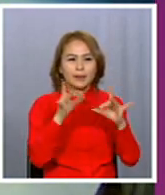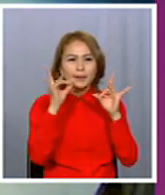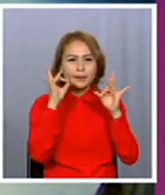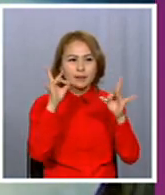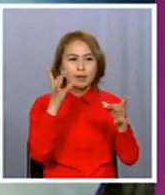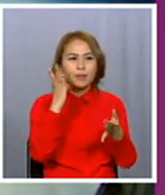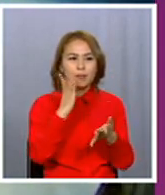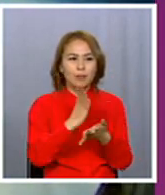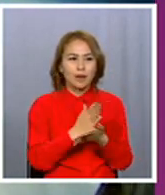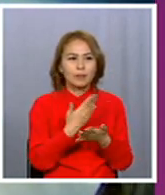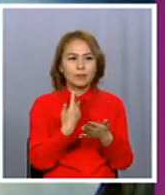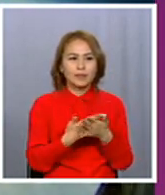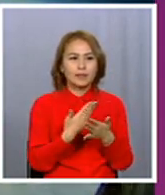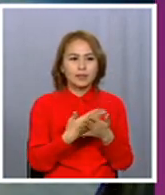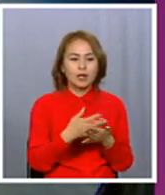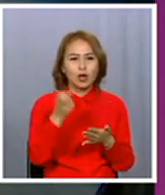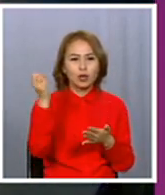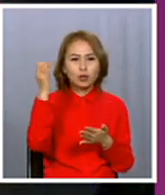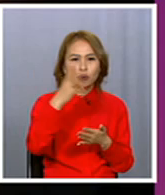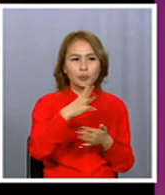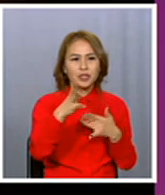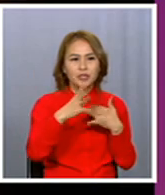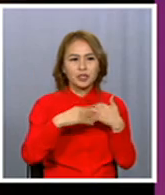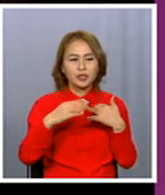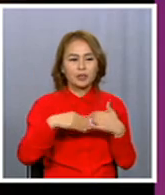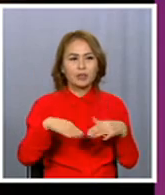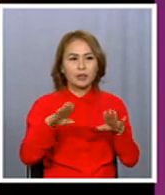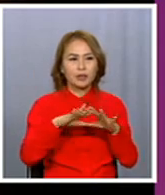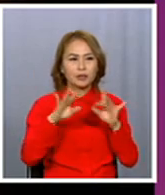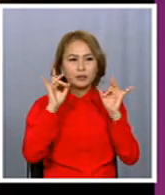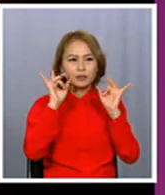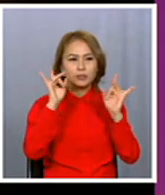бар. Мысалы, күн мен жерден мынадай дыбыс шығады.